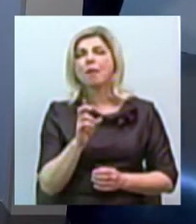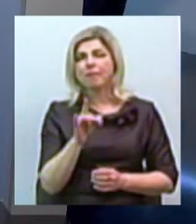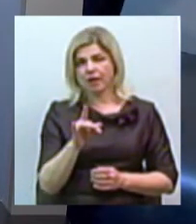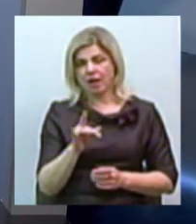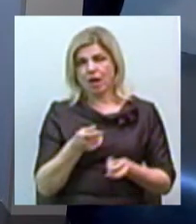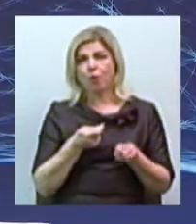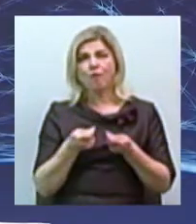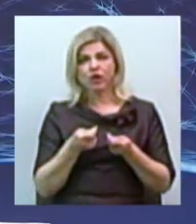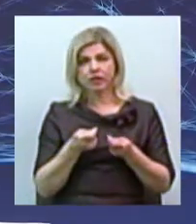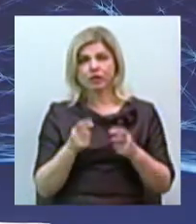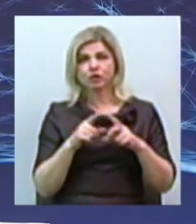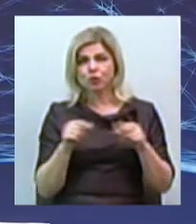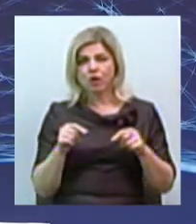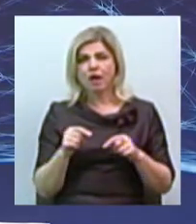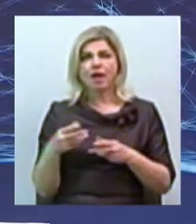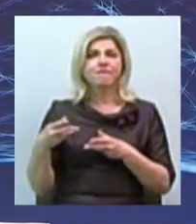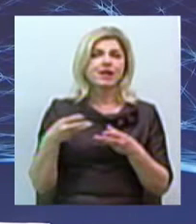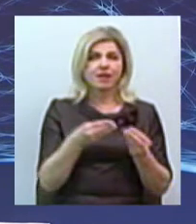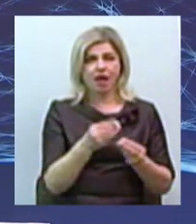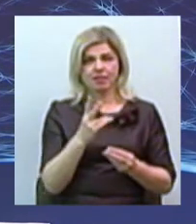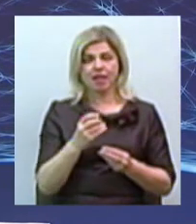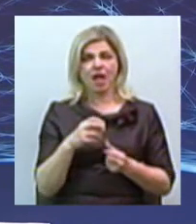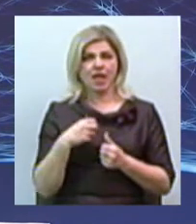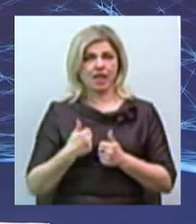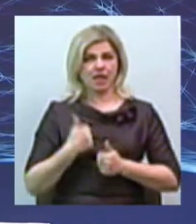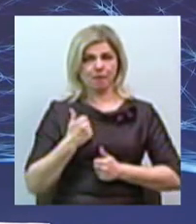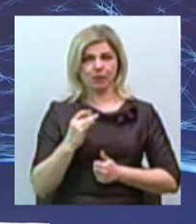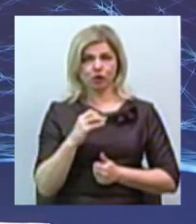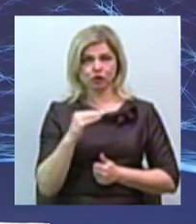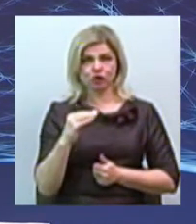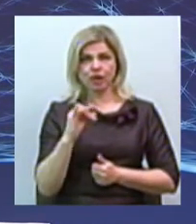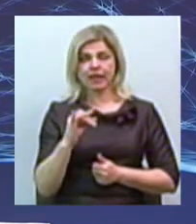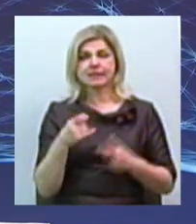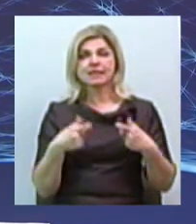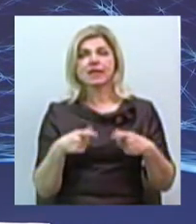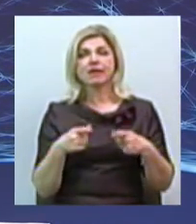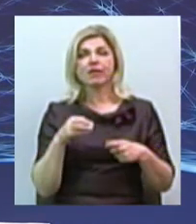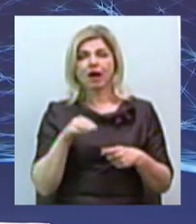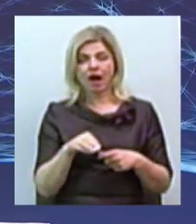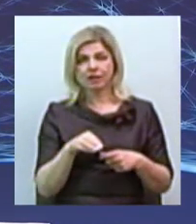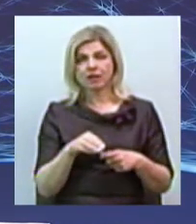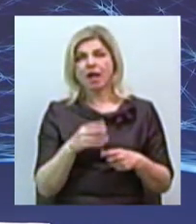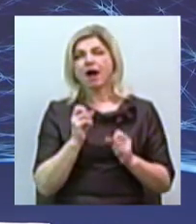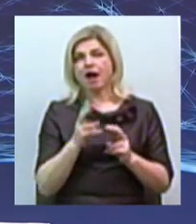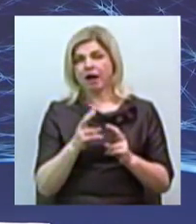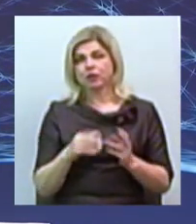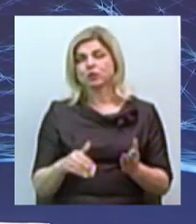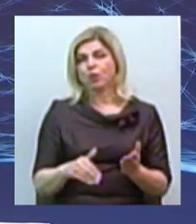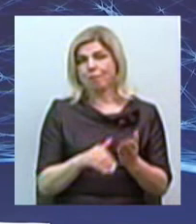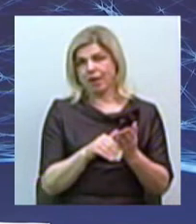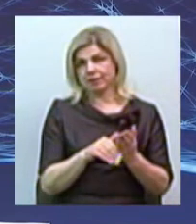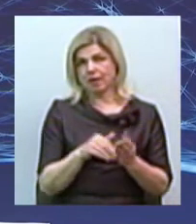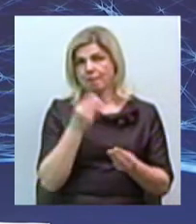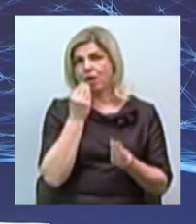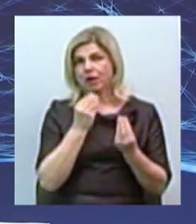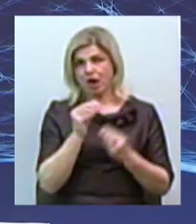хотів спрацювати на імідж і саме сертифікацію розглядати як один із інструментів